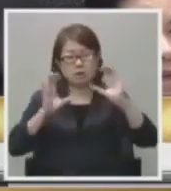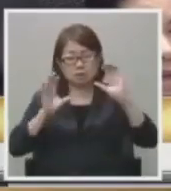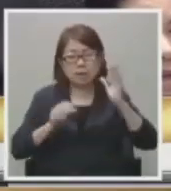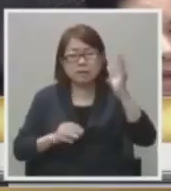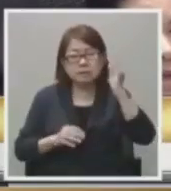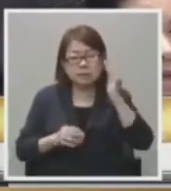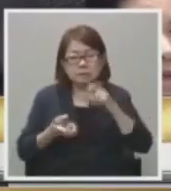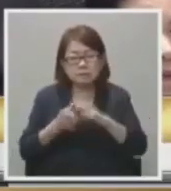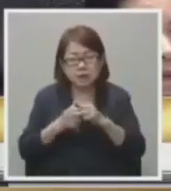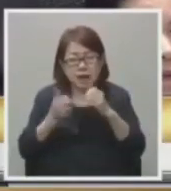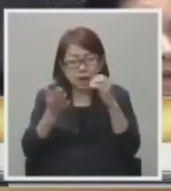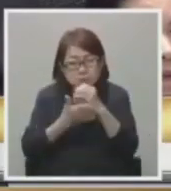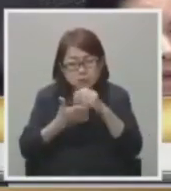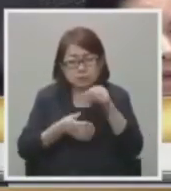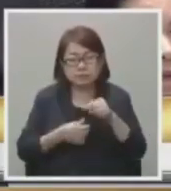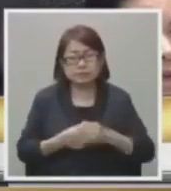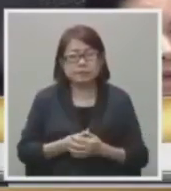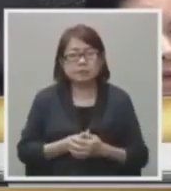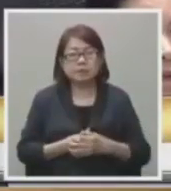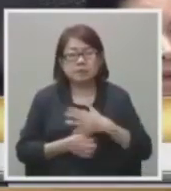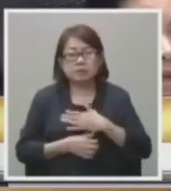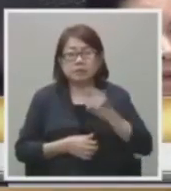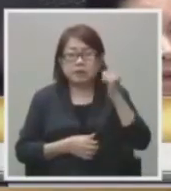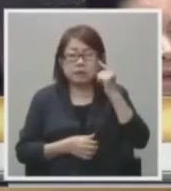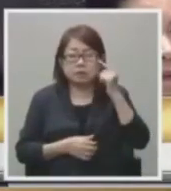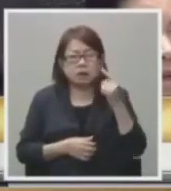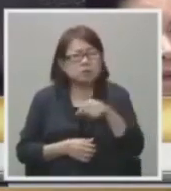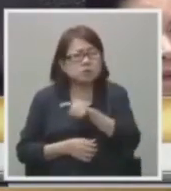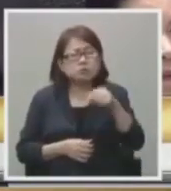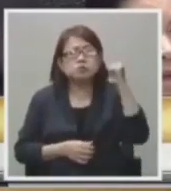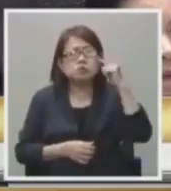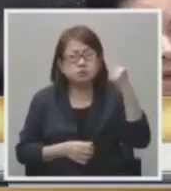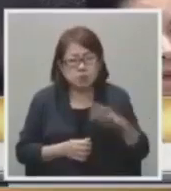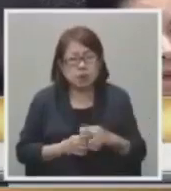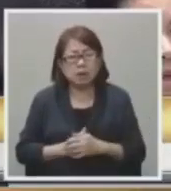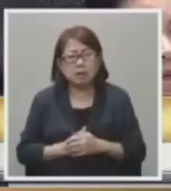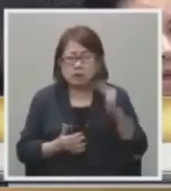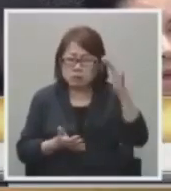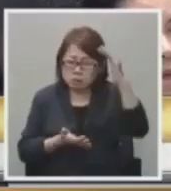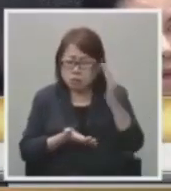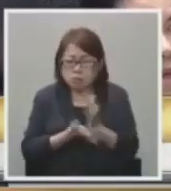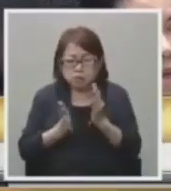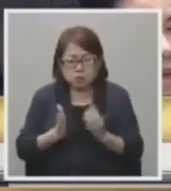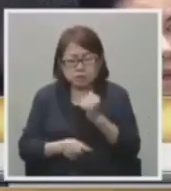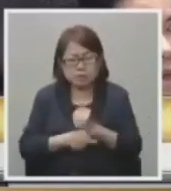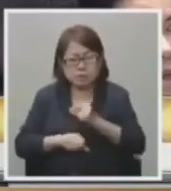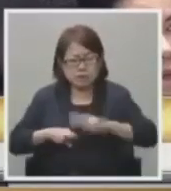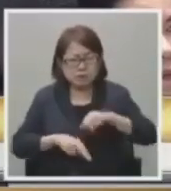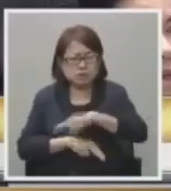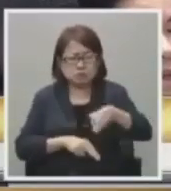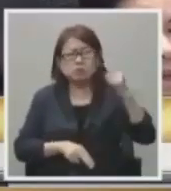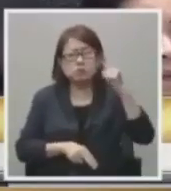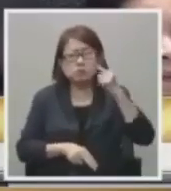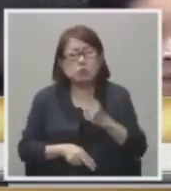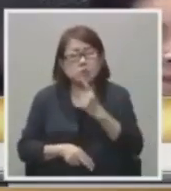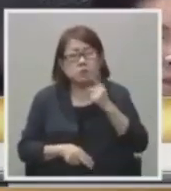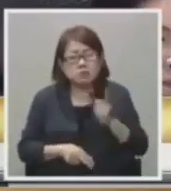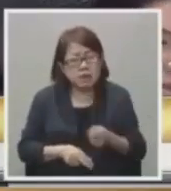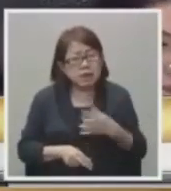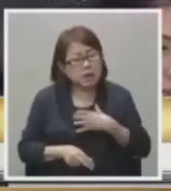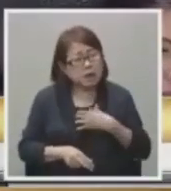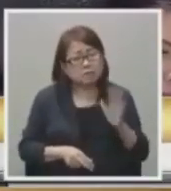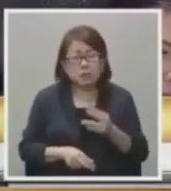เสพติดเอาไว้แค่นี้เพราะผมถือว่าใครๆก็รู้เจ้าหน้าที่ที่นั่งอยู่ก็รู้จะพูดความจริงหรือเปล่าอีกเรื่องนึ